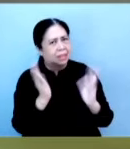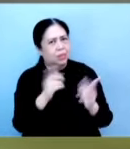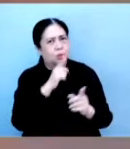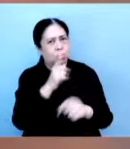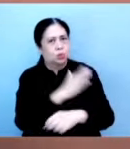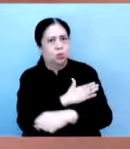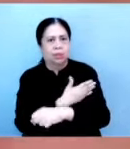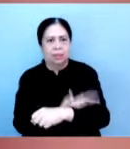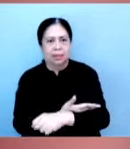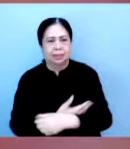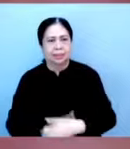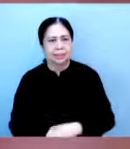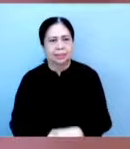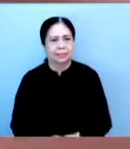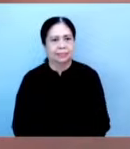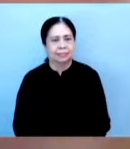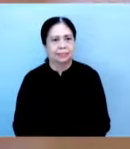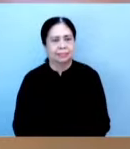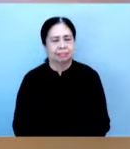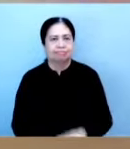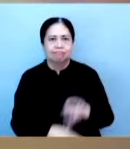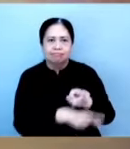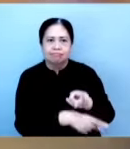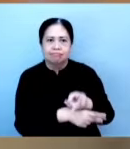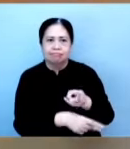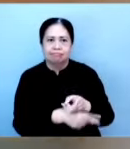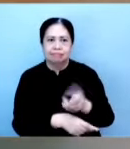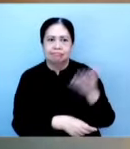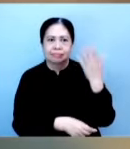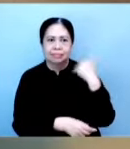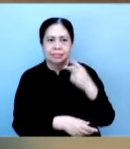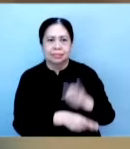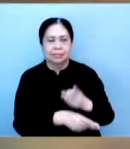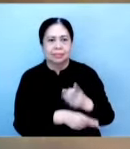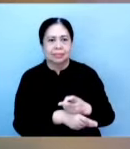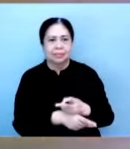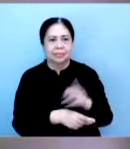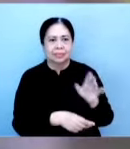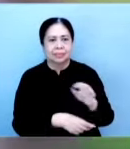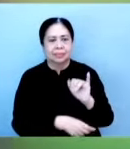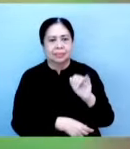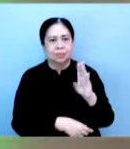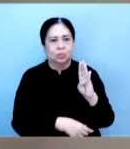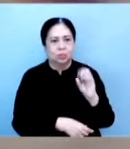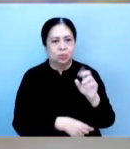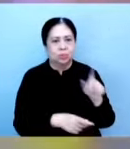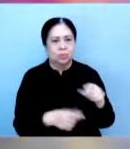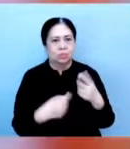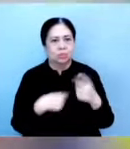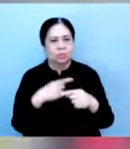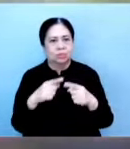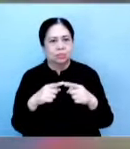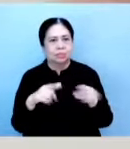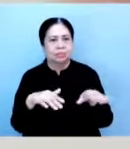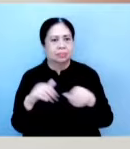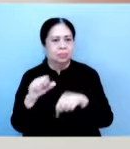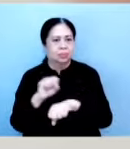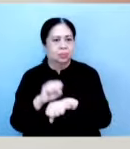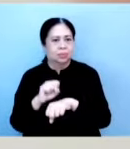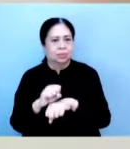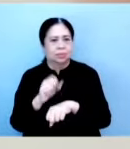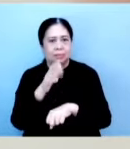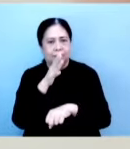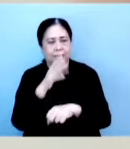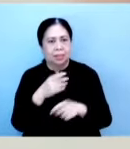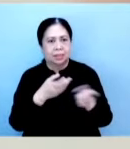anak hands on daw si Daddy Mikey noon sa pag-aalaga kay evo kapag nasa trabaho si Mommy Ara siya